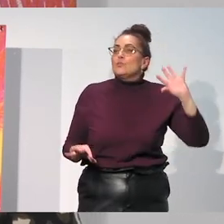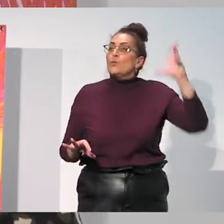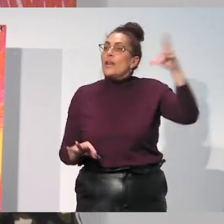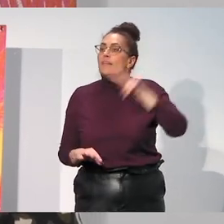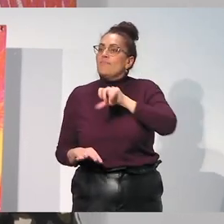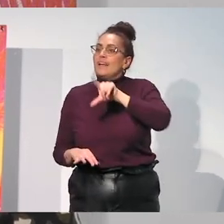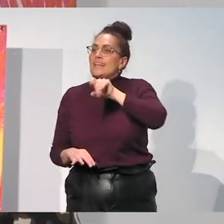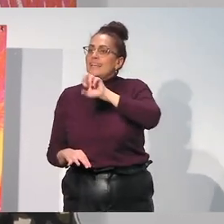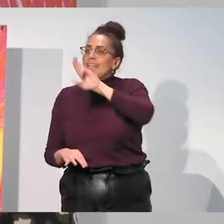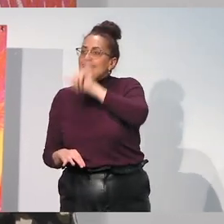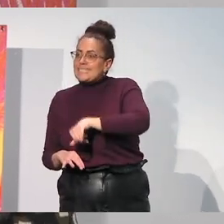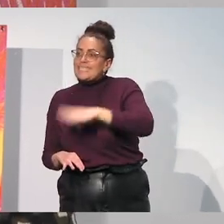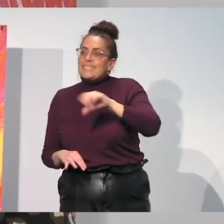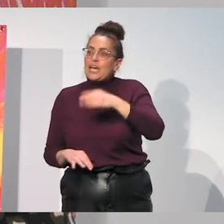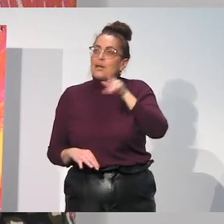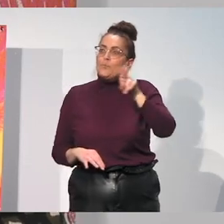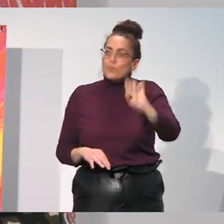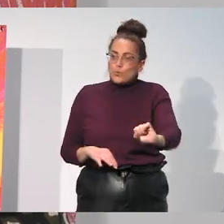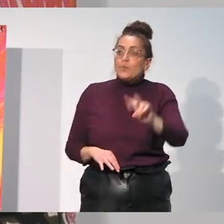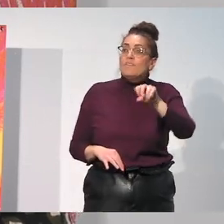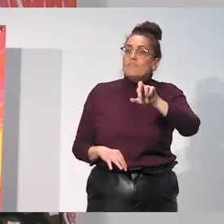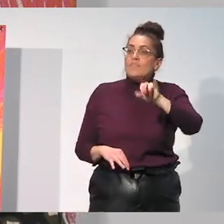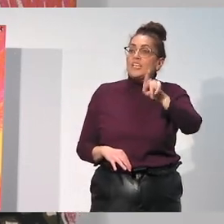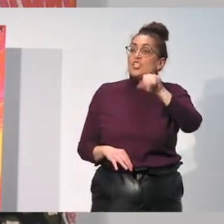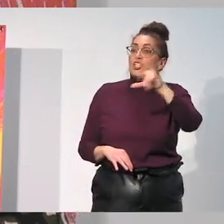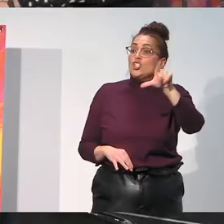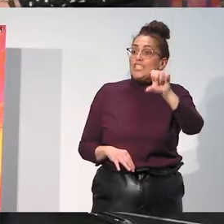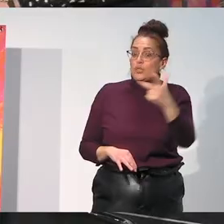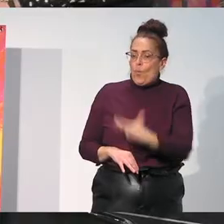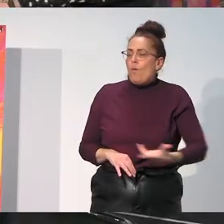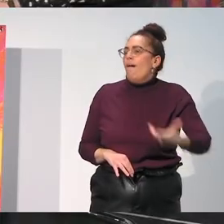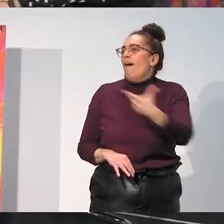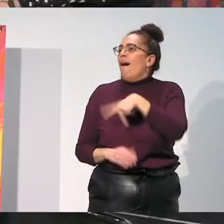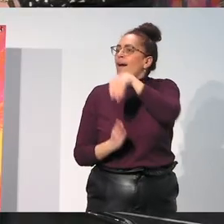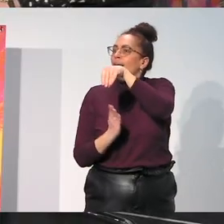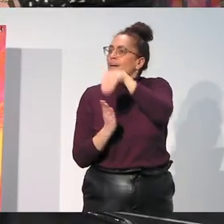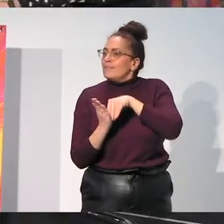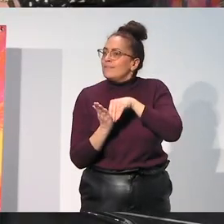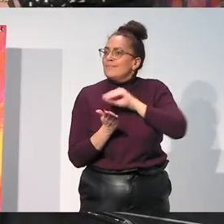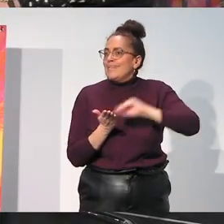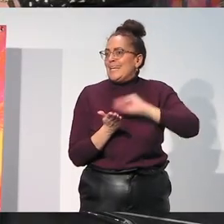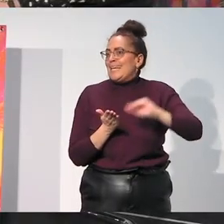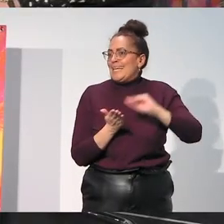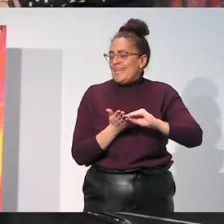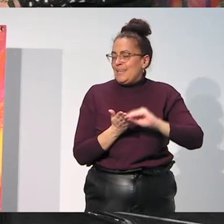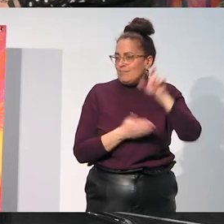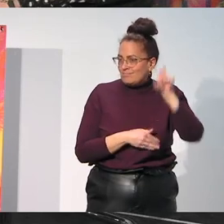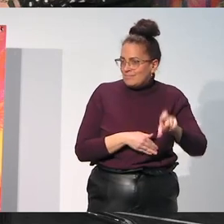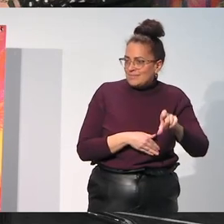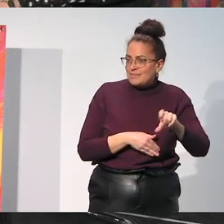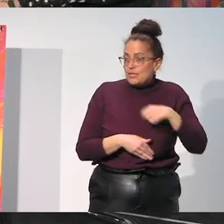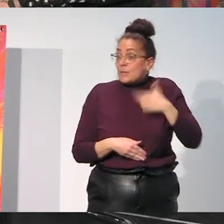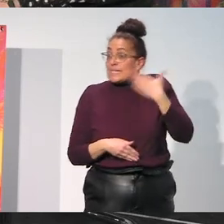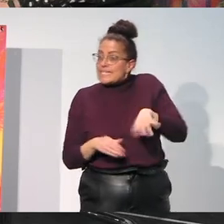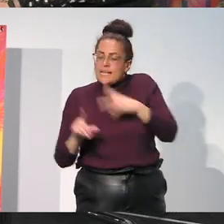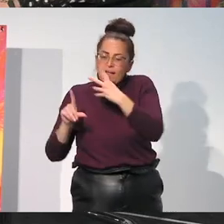Camus. Oui, alors effectivement on est en Méditerranée là, et c'est un environnement particulier d'un point de vue géographique